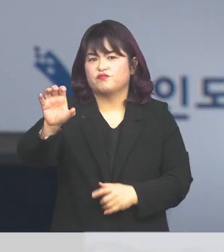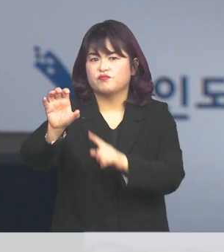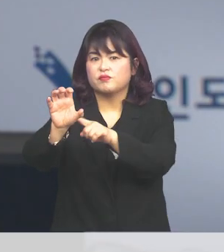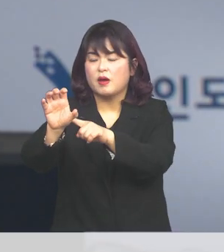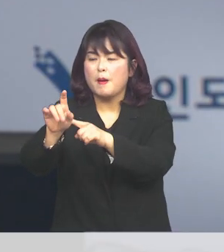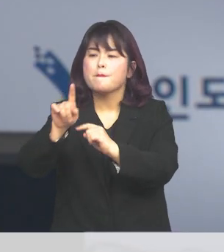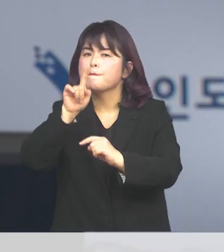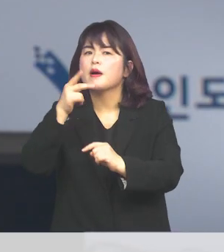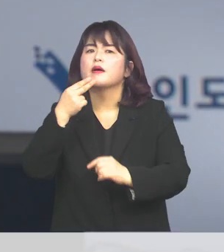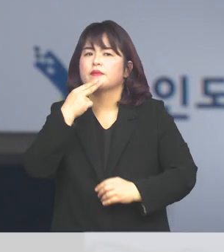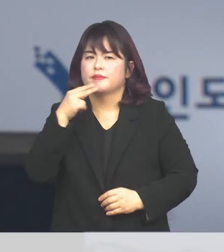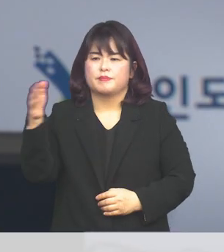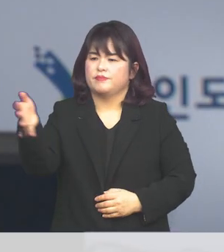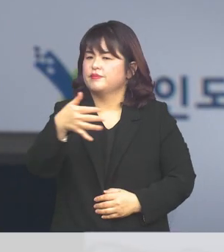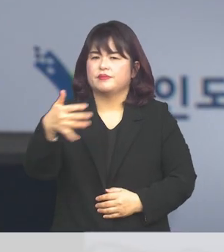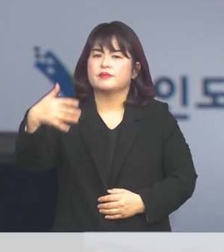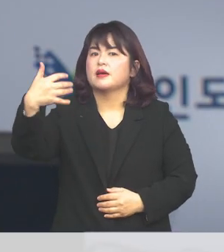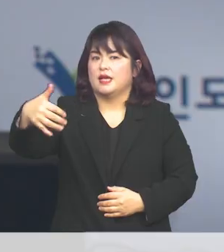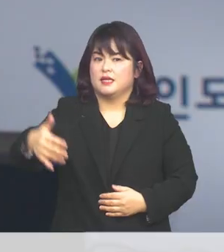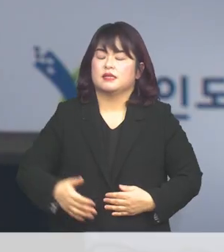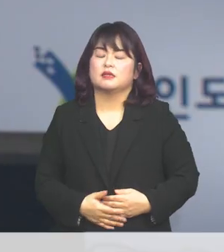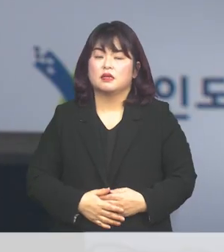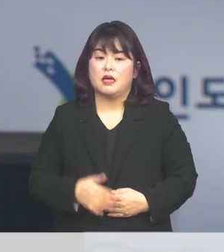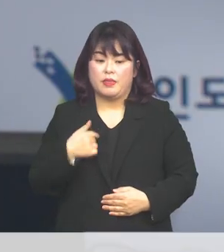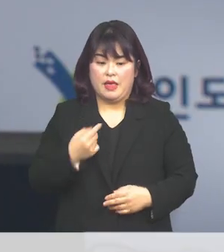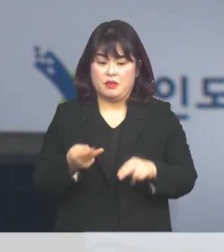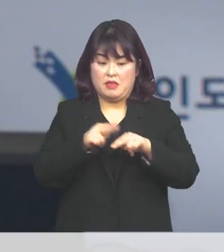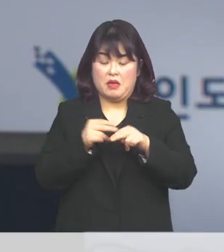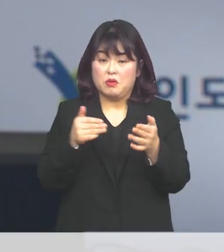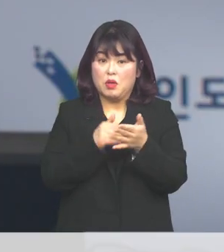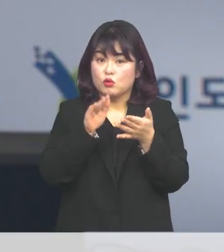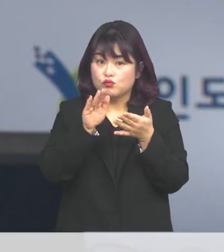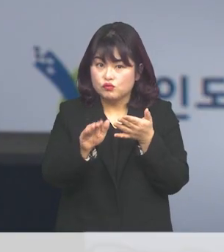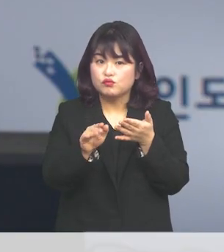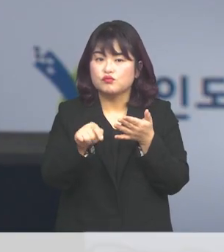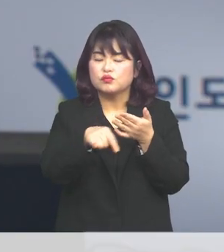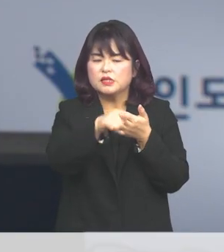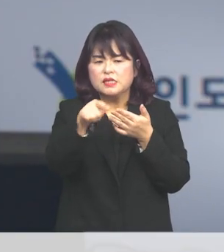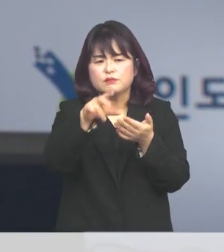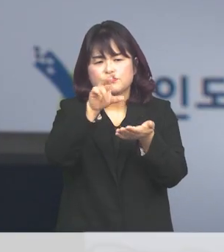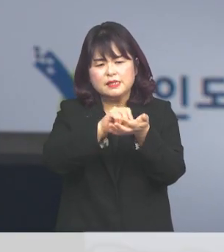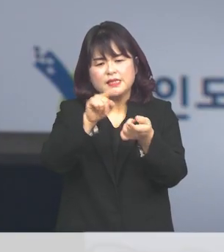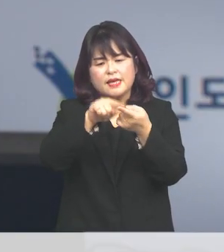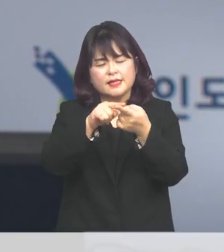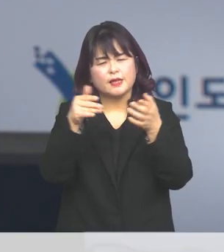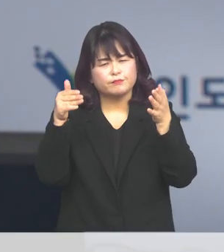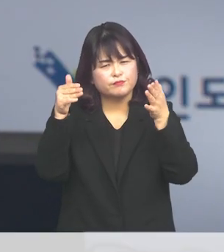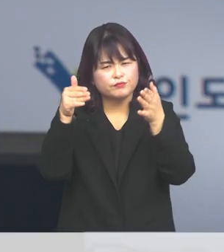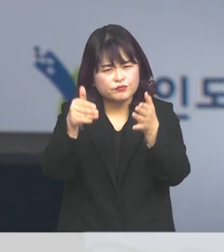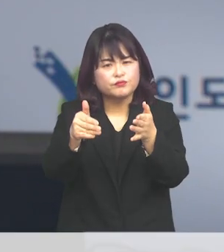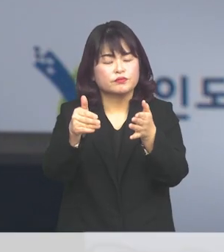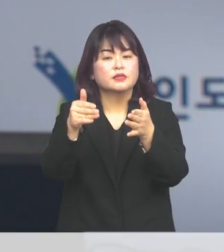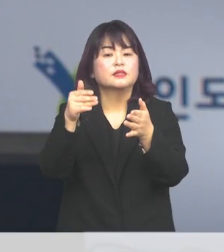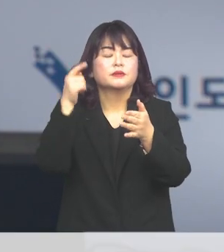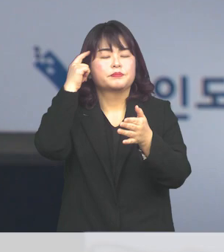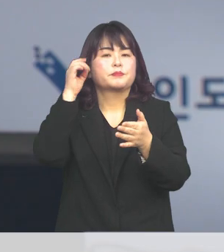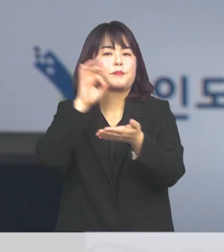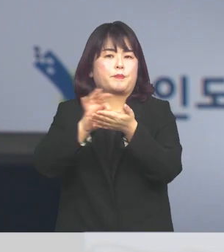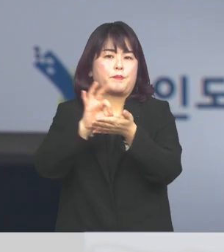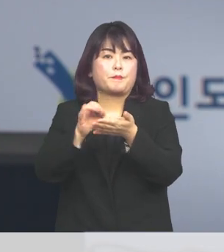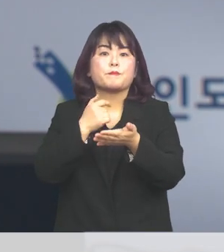것을 우리 용인특례시가 못 박지 못했습니다. 시장 취임하고 나서 이 문제에 상당한